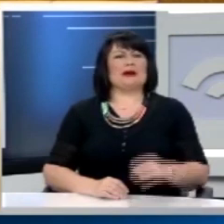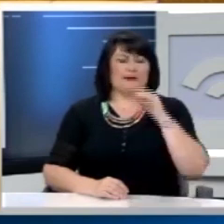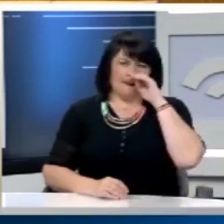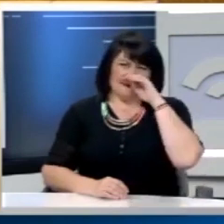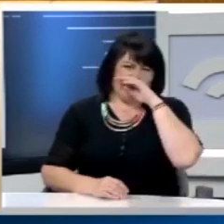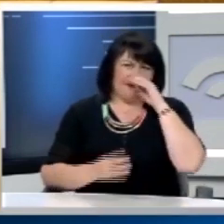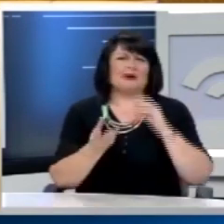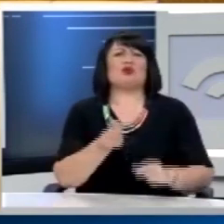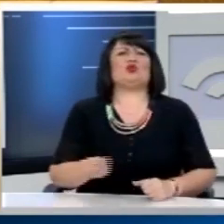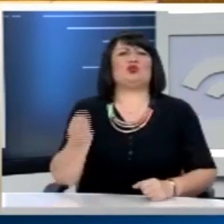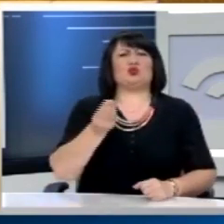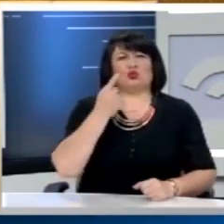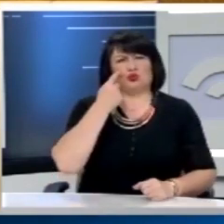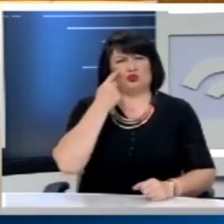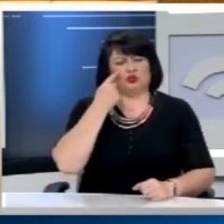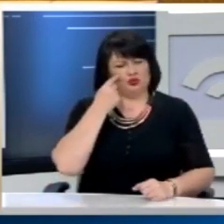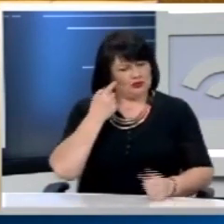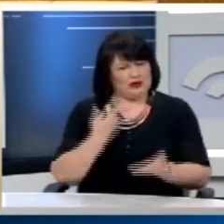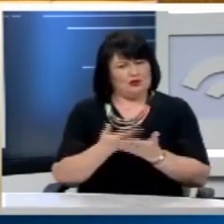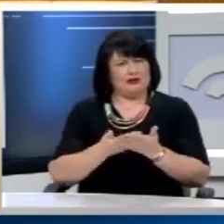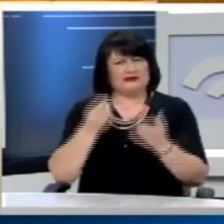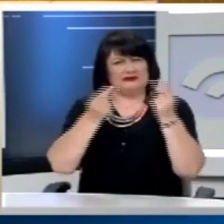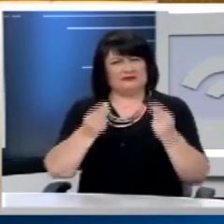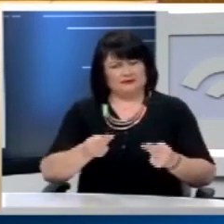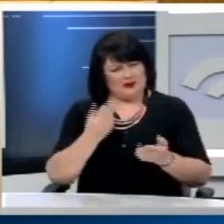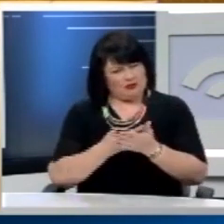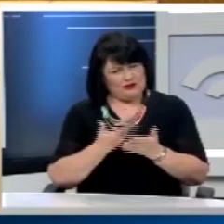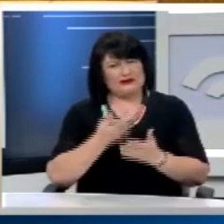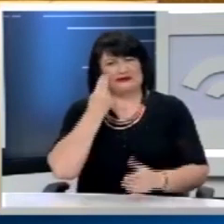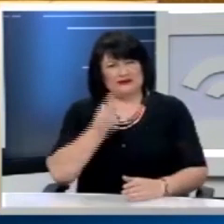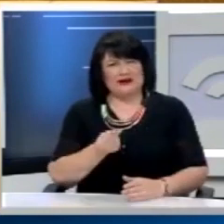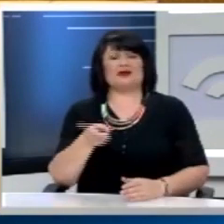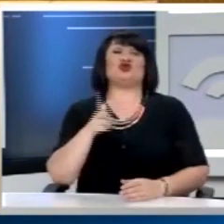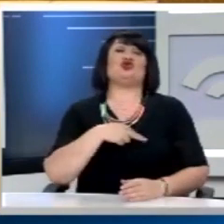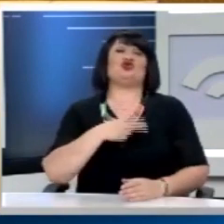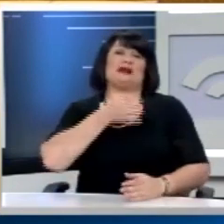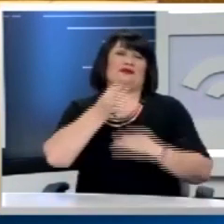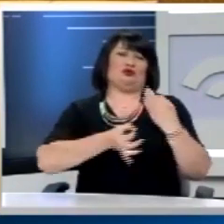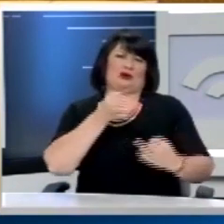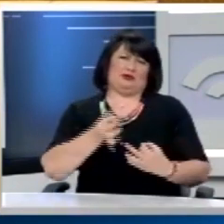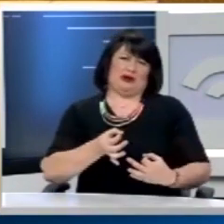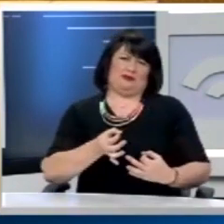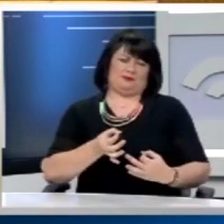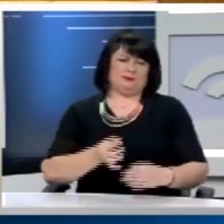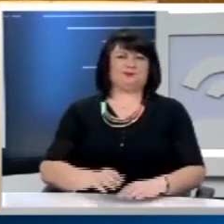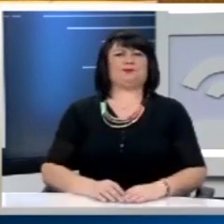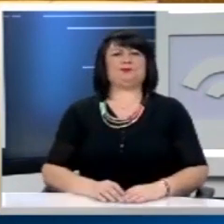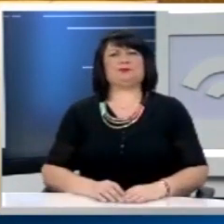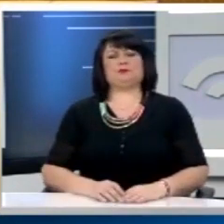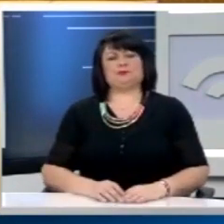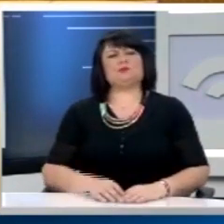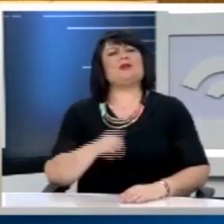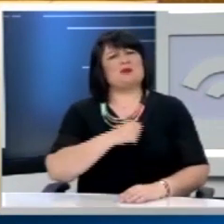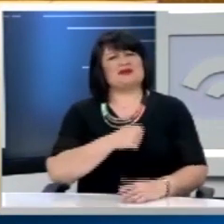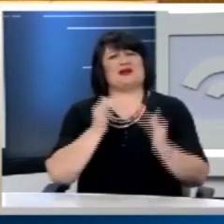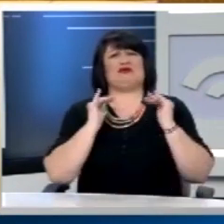περισσότερες, όχι απλά ενδείξεις, αλλά αποδείξεις για την ορθότητα αυτής της εκτίμησης. Και ούτε θα αλλάξει